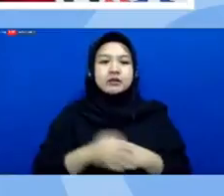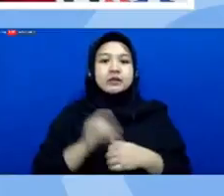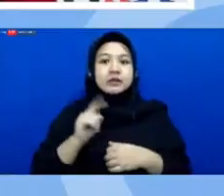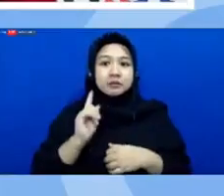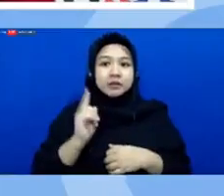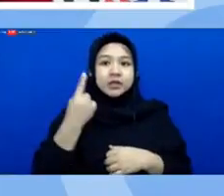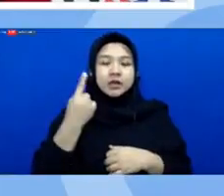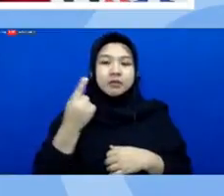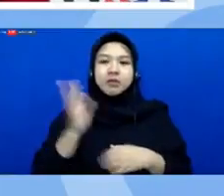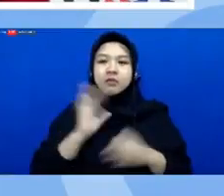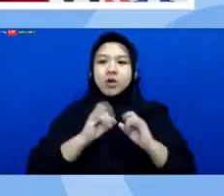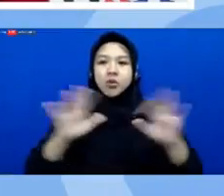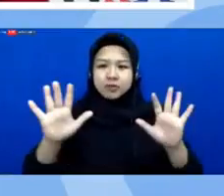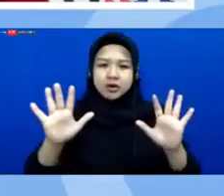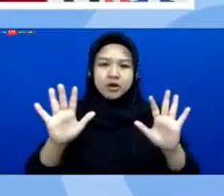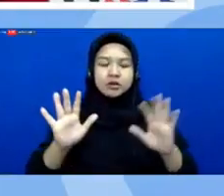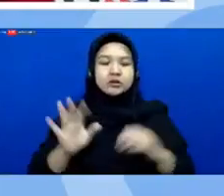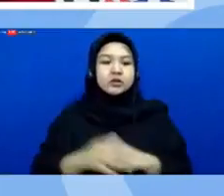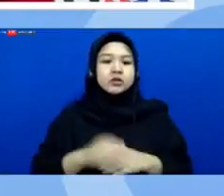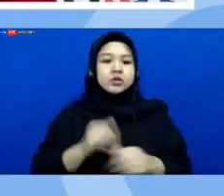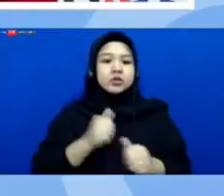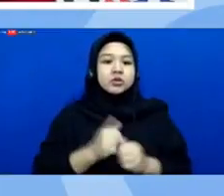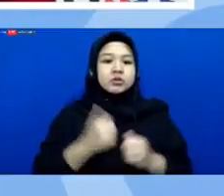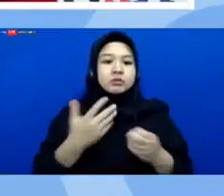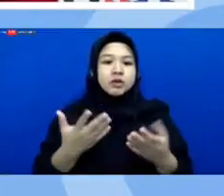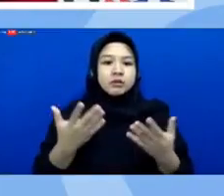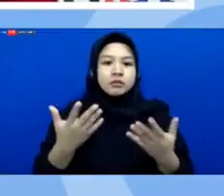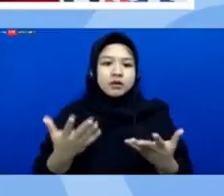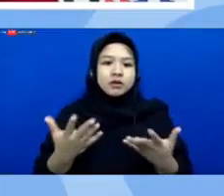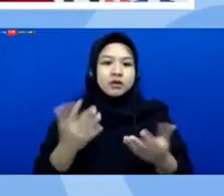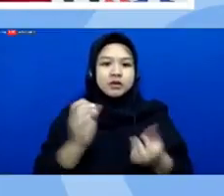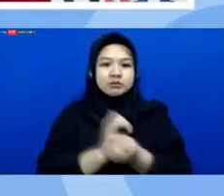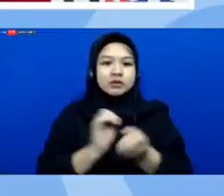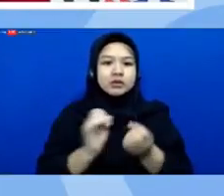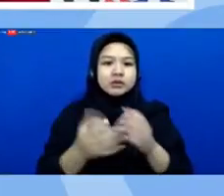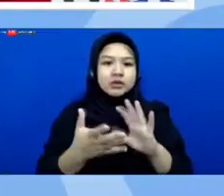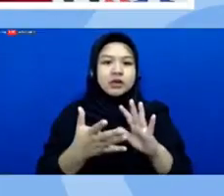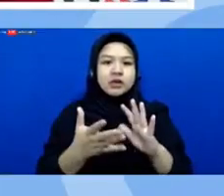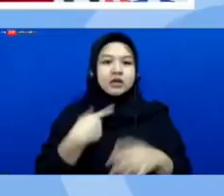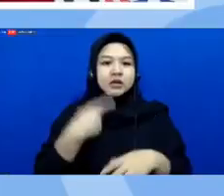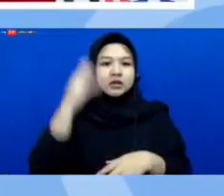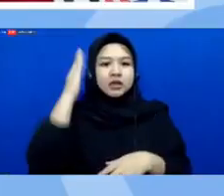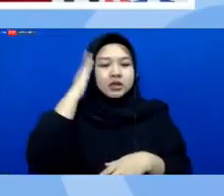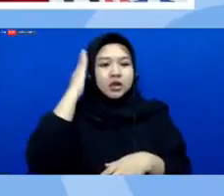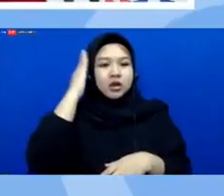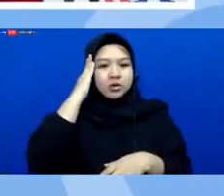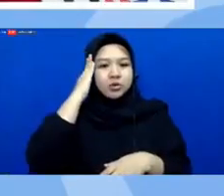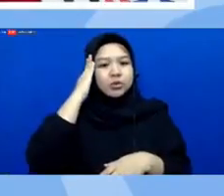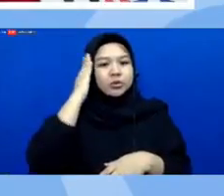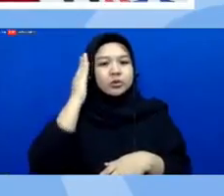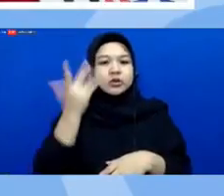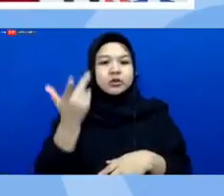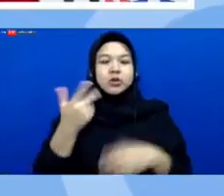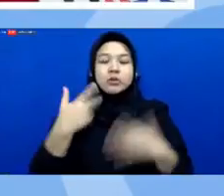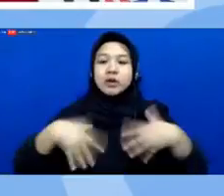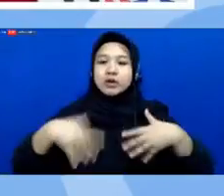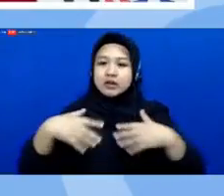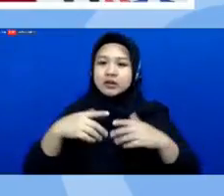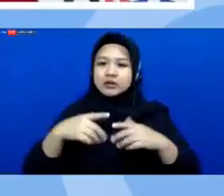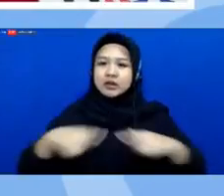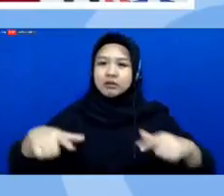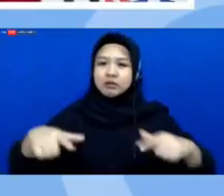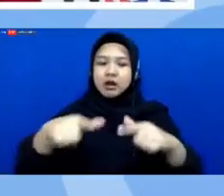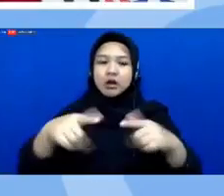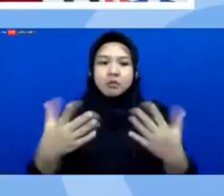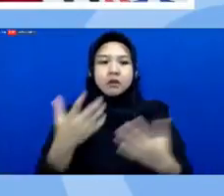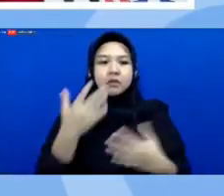wabah. Nah, bagaimana kemudian aspek-aspek sosial kebencanaan yang selama ini mungkin kita ketahui bersama secara teori ataupun praktek di lapangan ini benar-benar